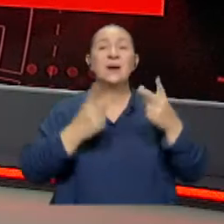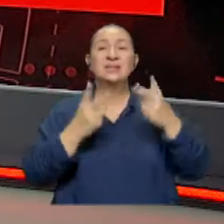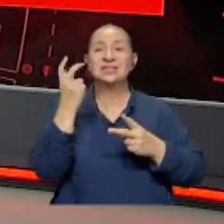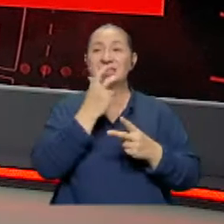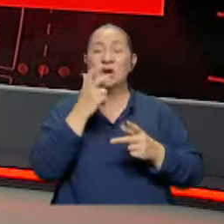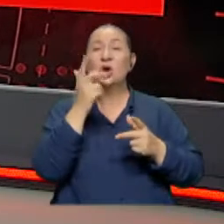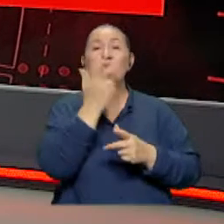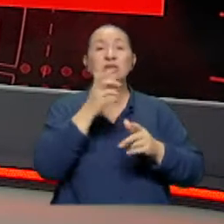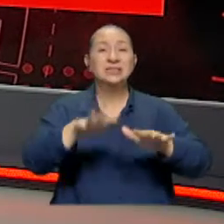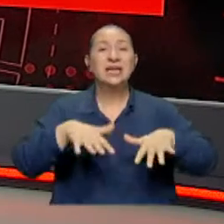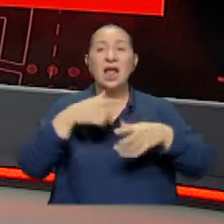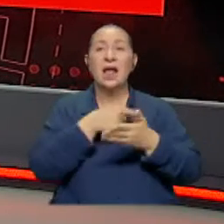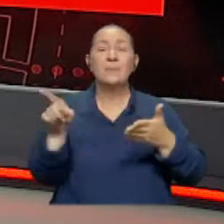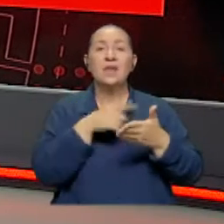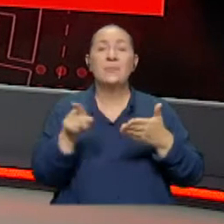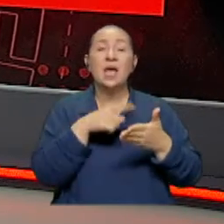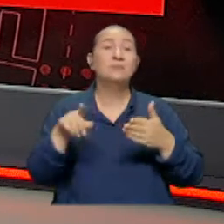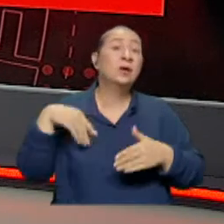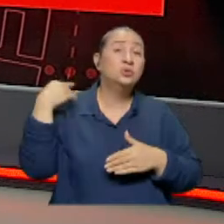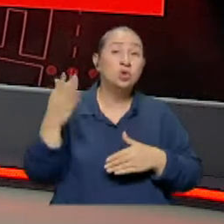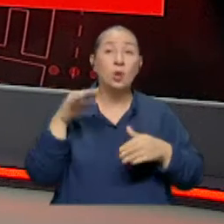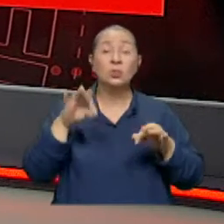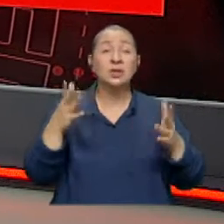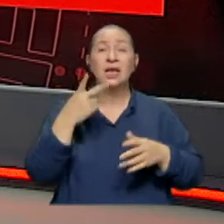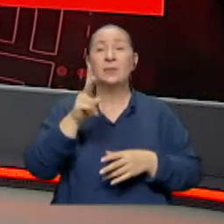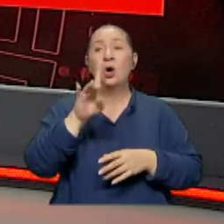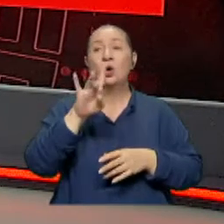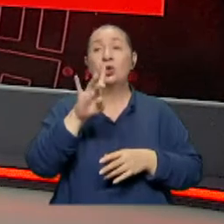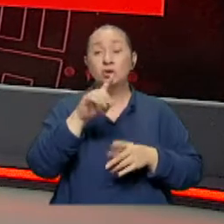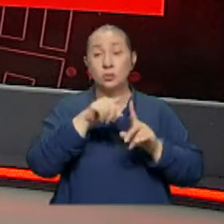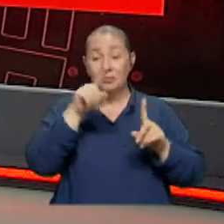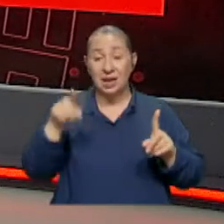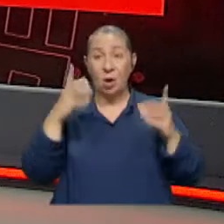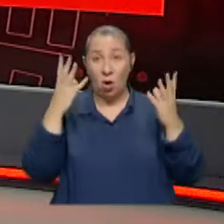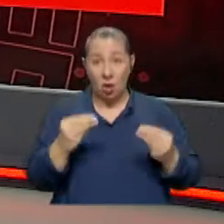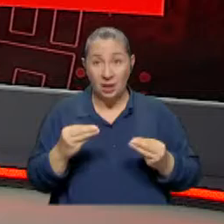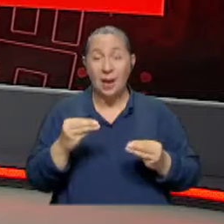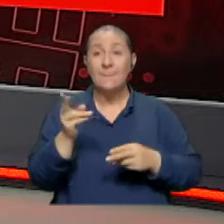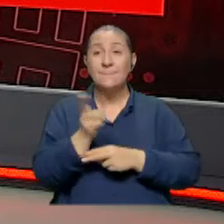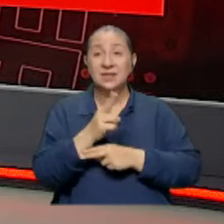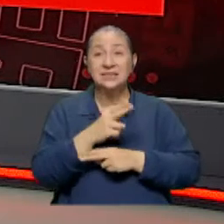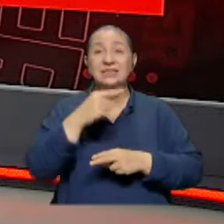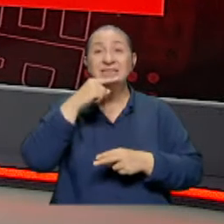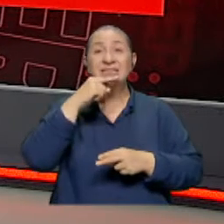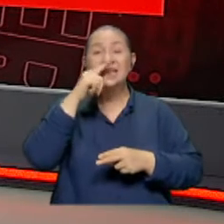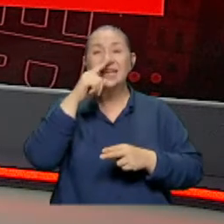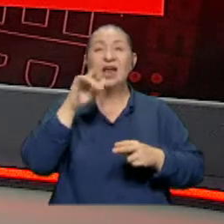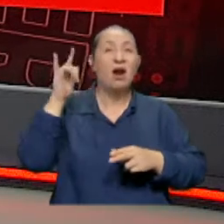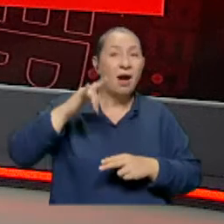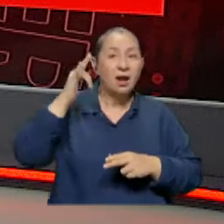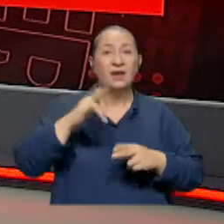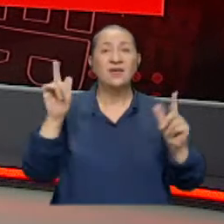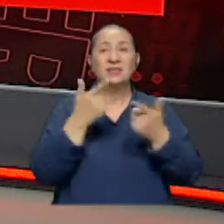bazı sanatçıların konserlerinin iptal ellerinden sonra bu kez 2014 yılından beri düzenlenen Balıkesir Zeytinli Rock